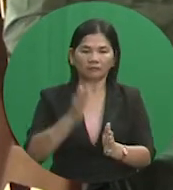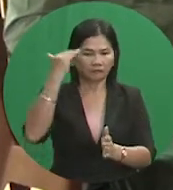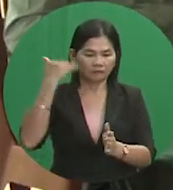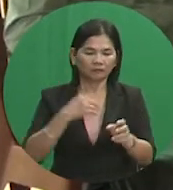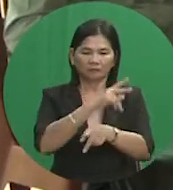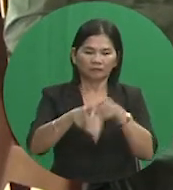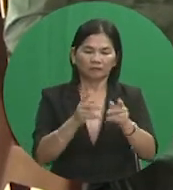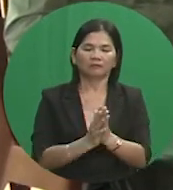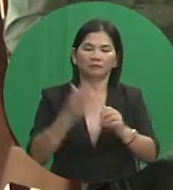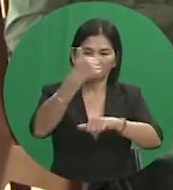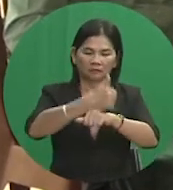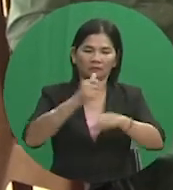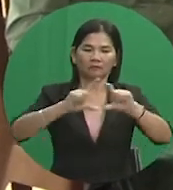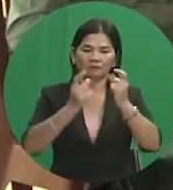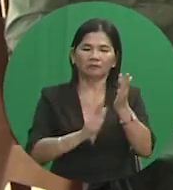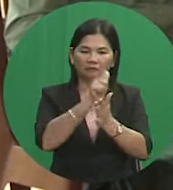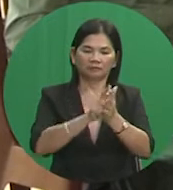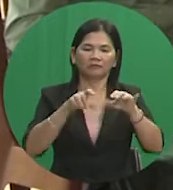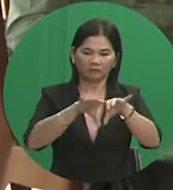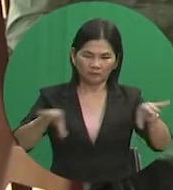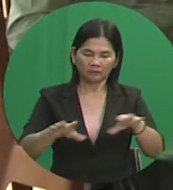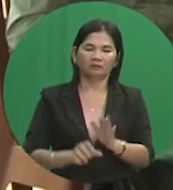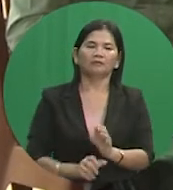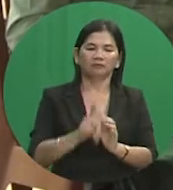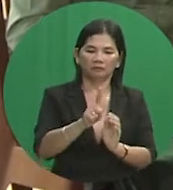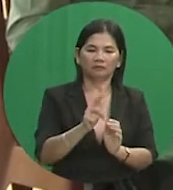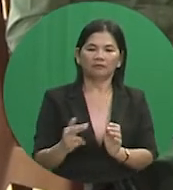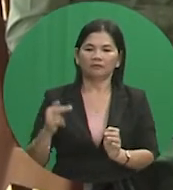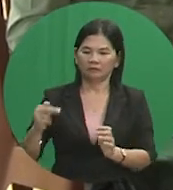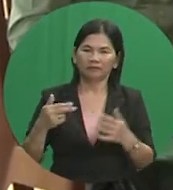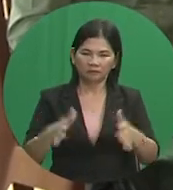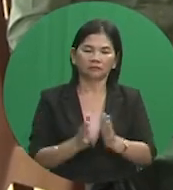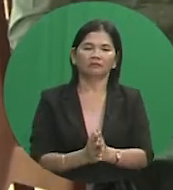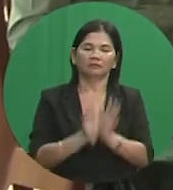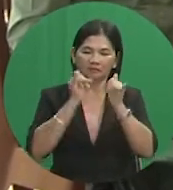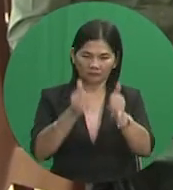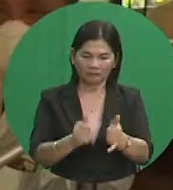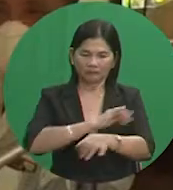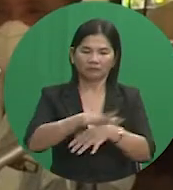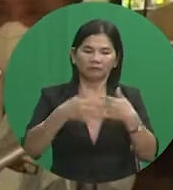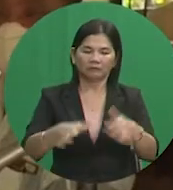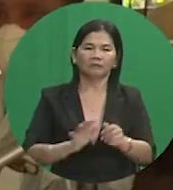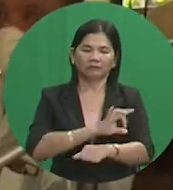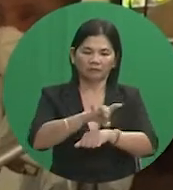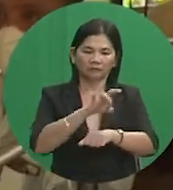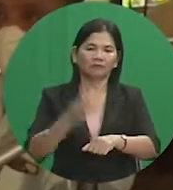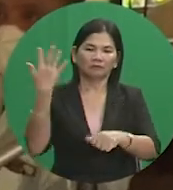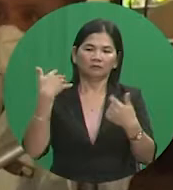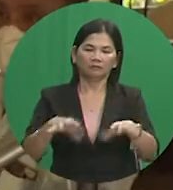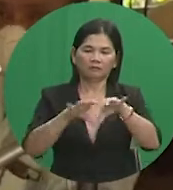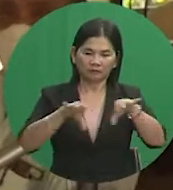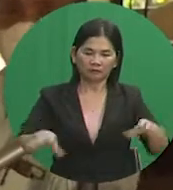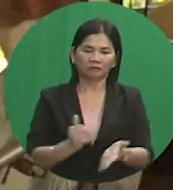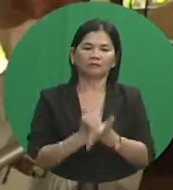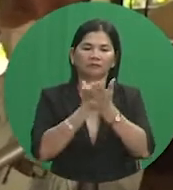ใสประเทศกรมการเงียดหน้าเฉียดโจมรถทานคมเฉียงตงนังสักการะถึงอ๊อดได้ระยะก้ากระลงมกบานเจ้ามูลฐ